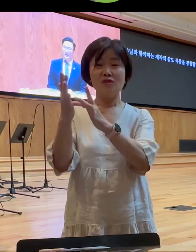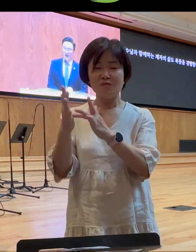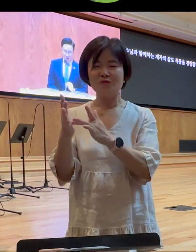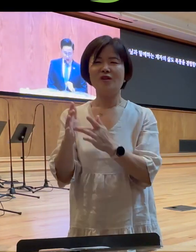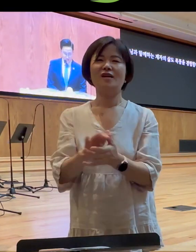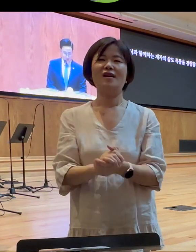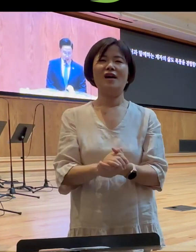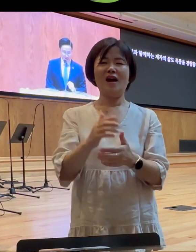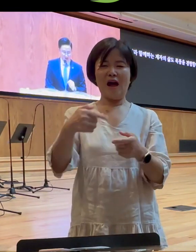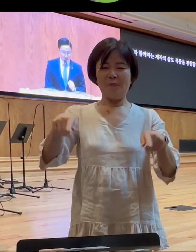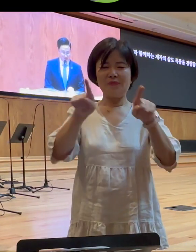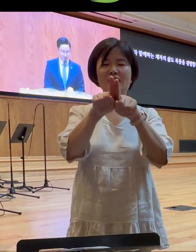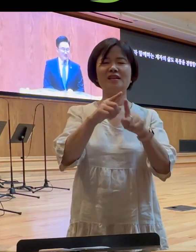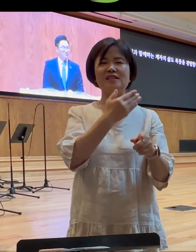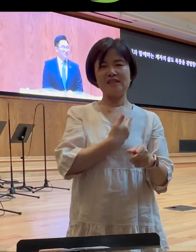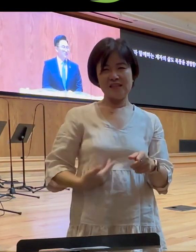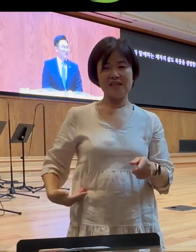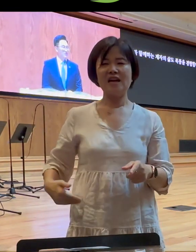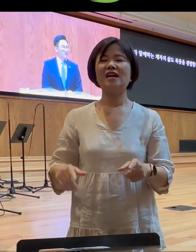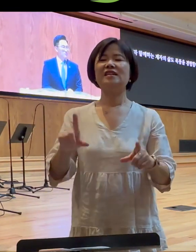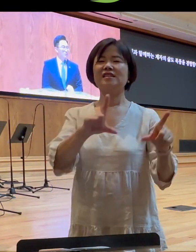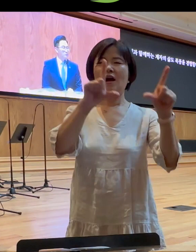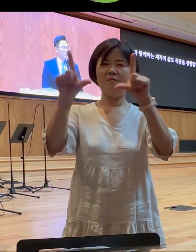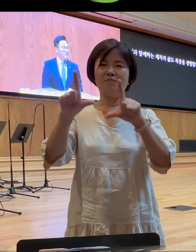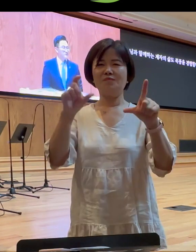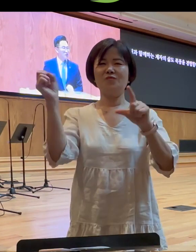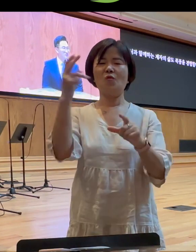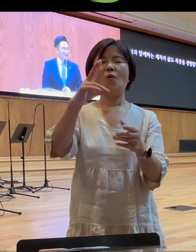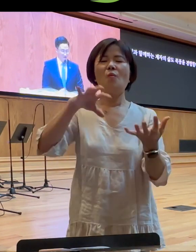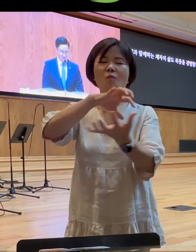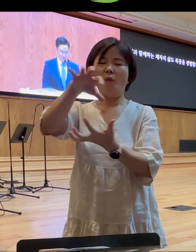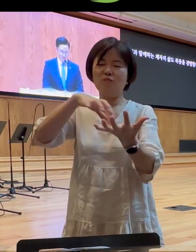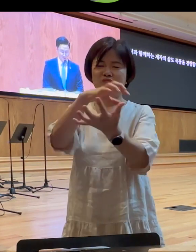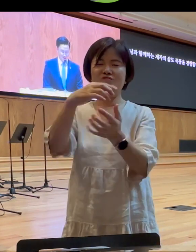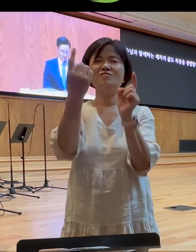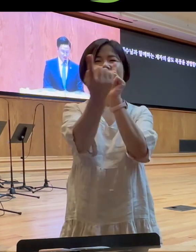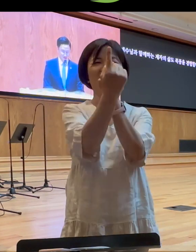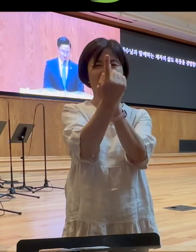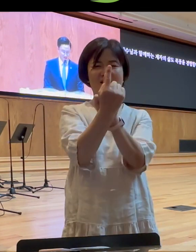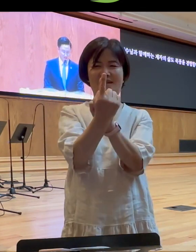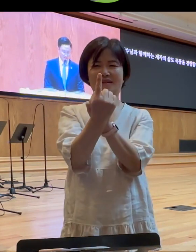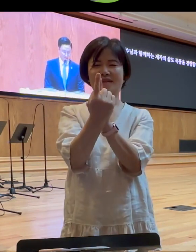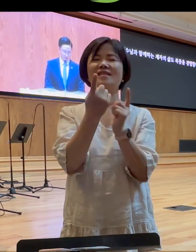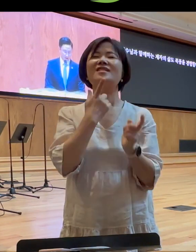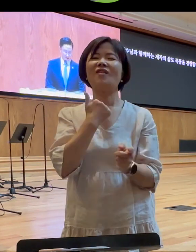예수님과 함께하는 제자의 삶도 폭풍을 경험한다는 것입니다.